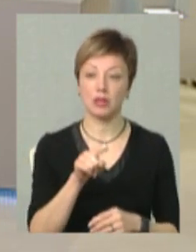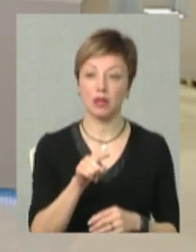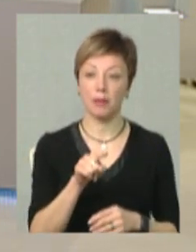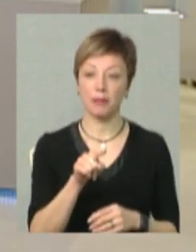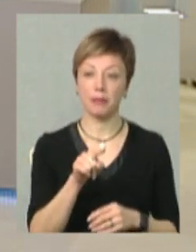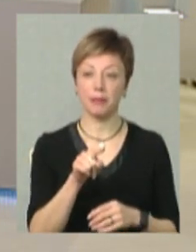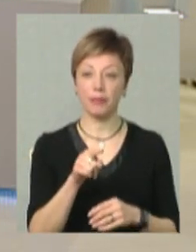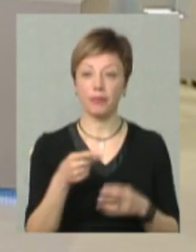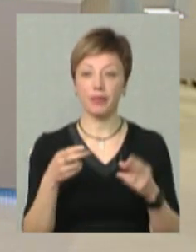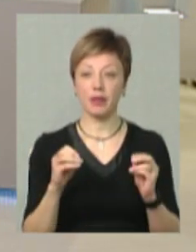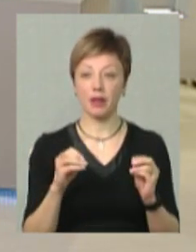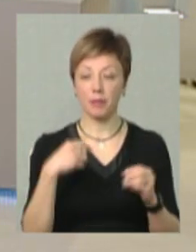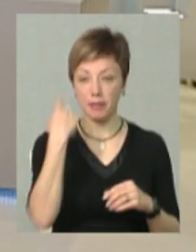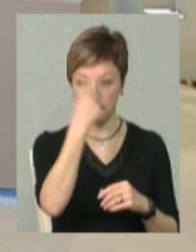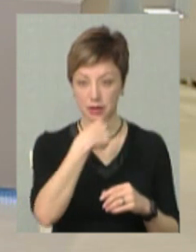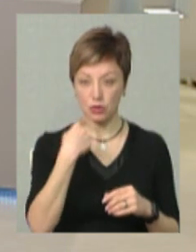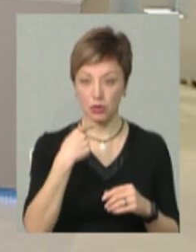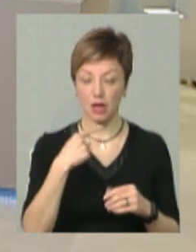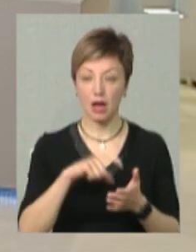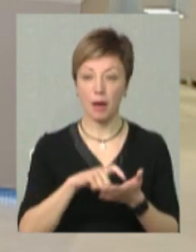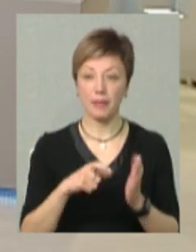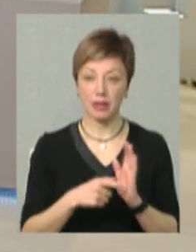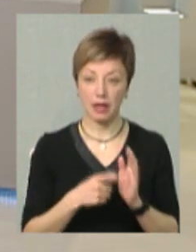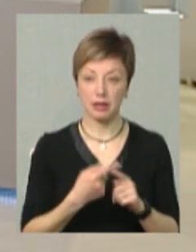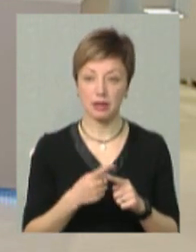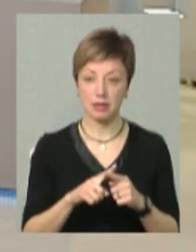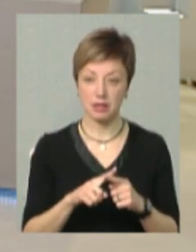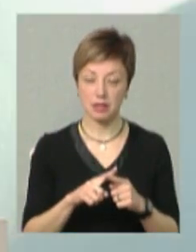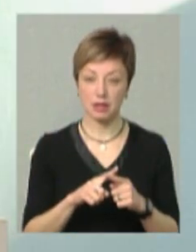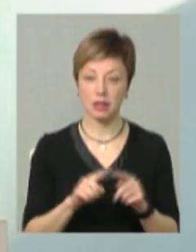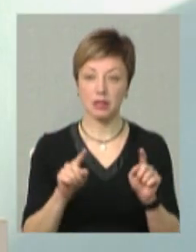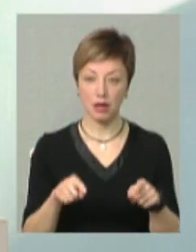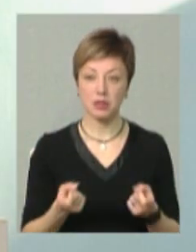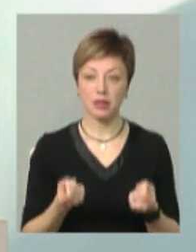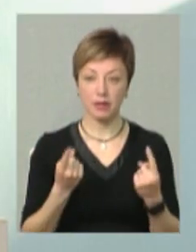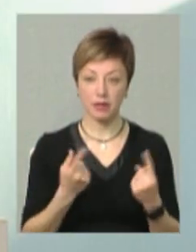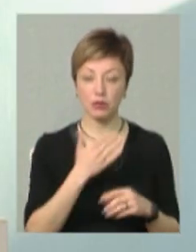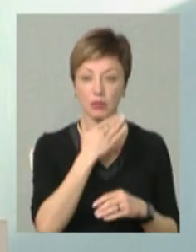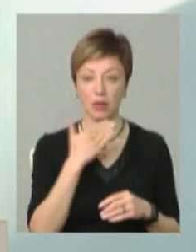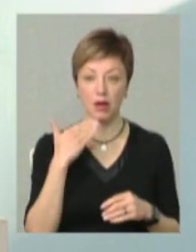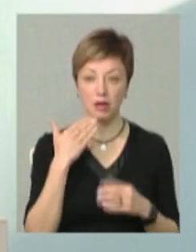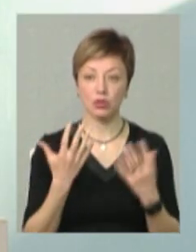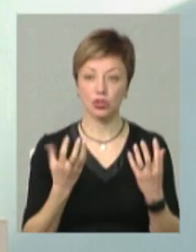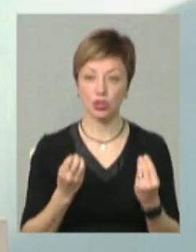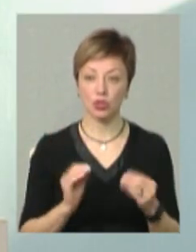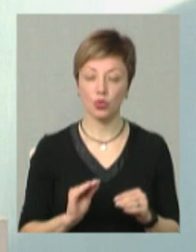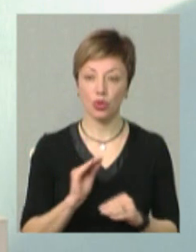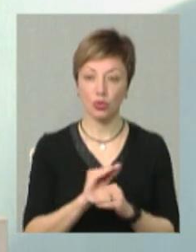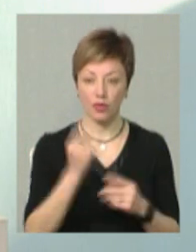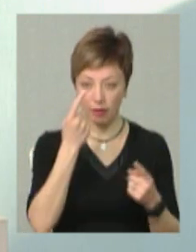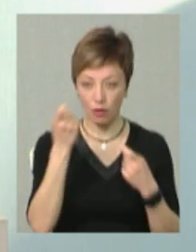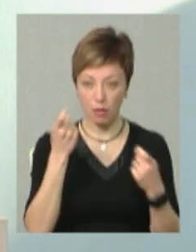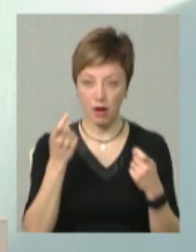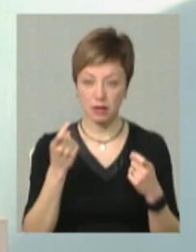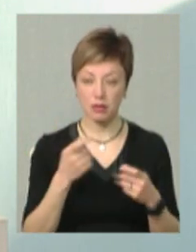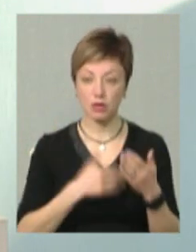от персональні кабінети ці, там з'явилося досить багато ще додаткової інформації